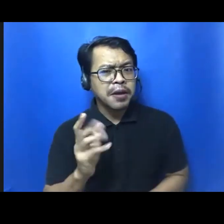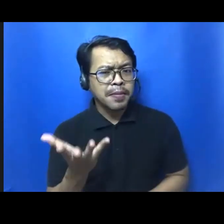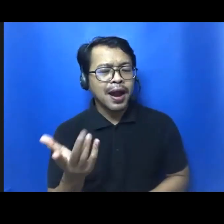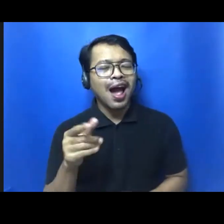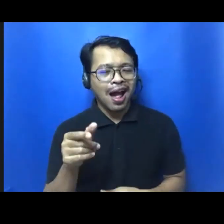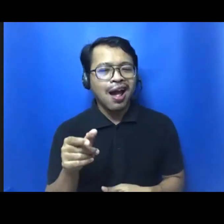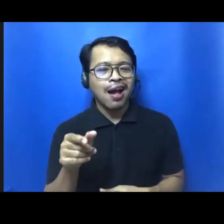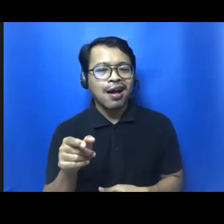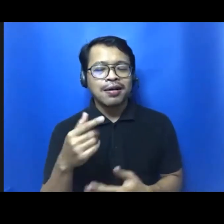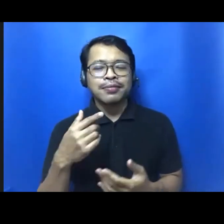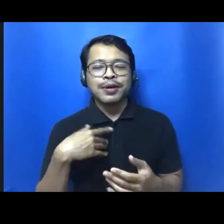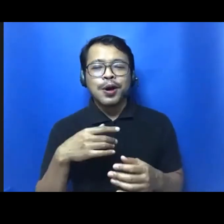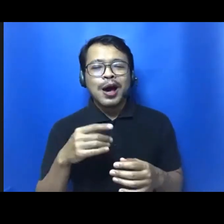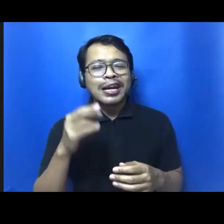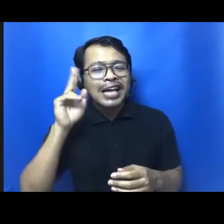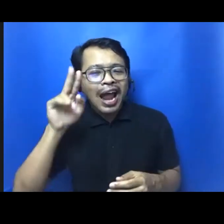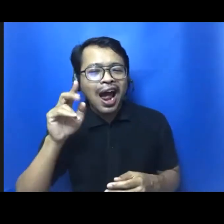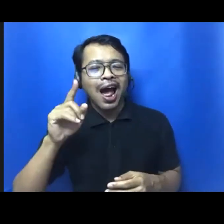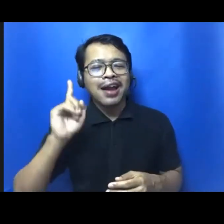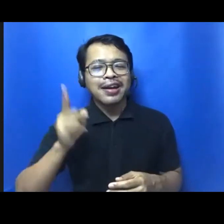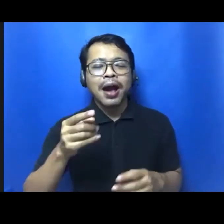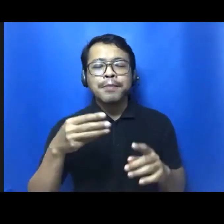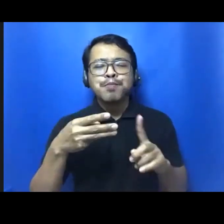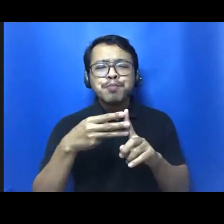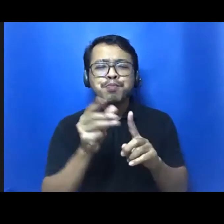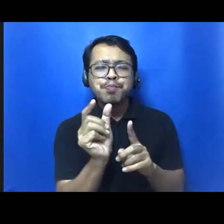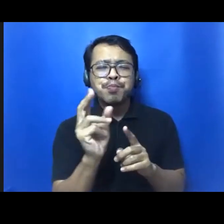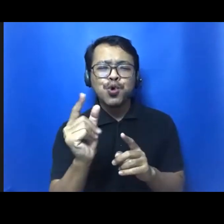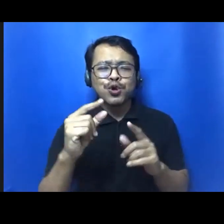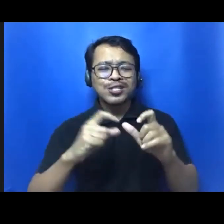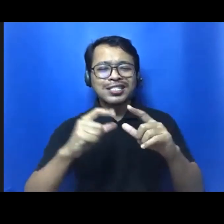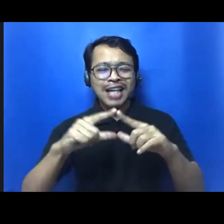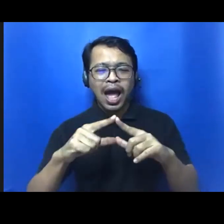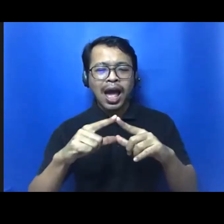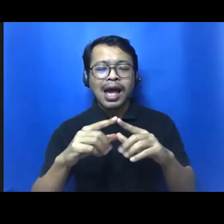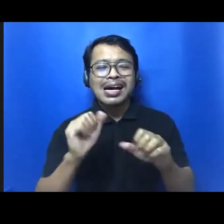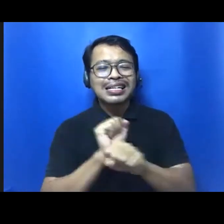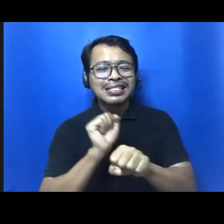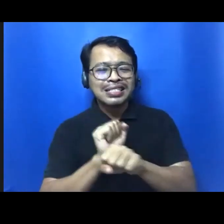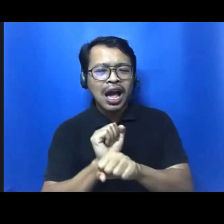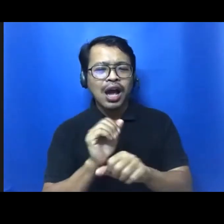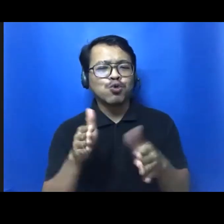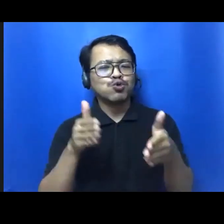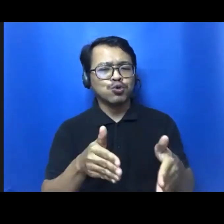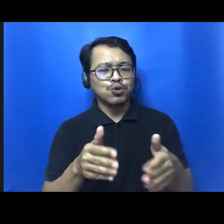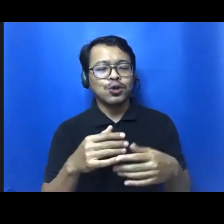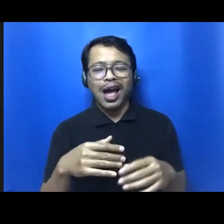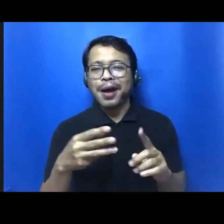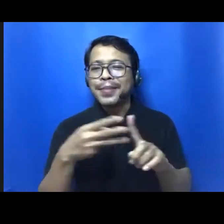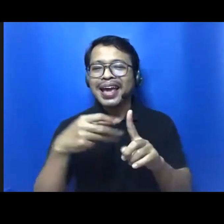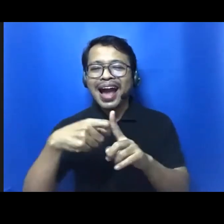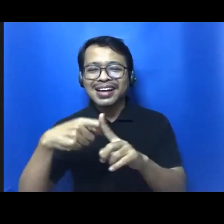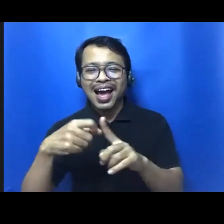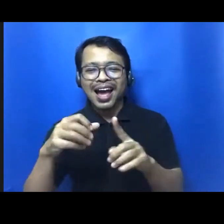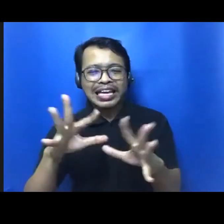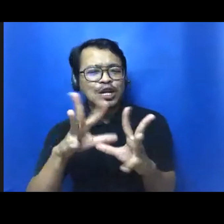pembentukan bursa kerja khusus atau BKK di khusus secara inklusi. Ya, BKK inklusi